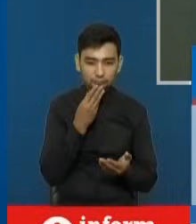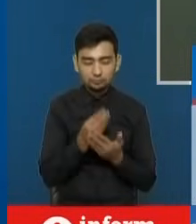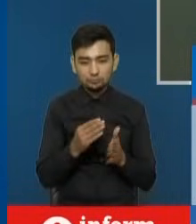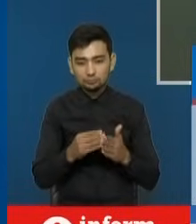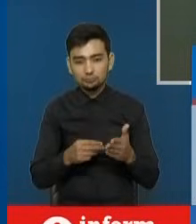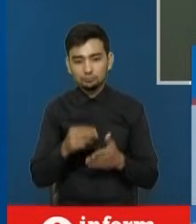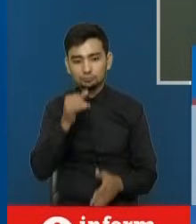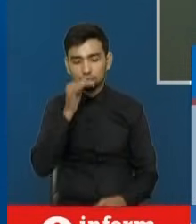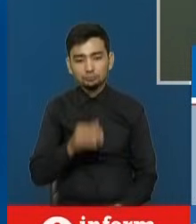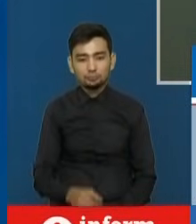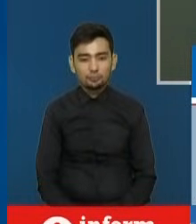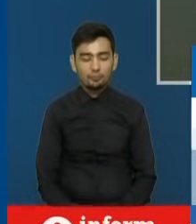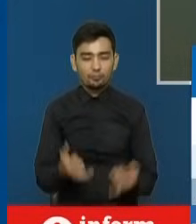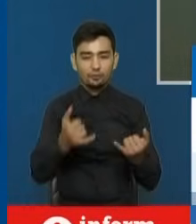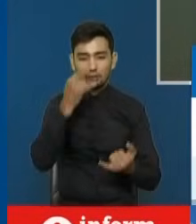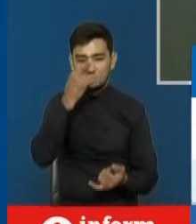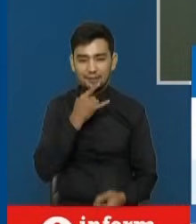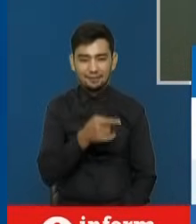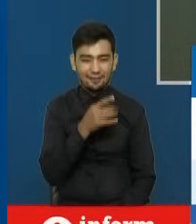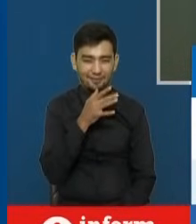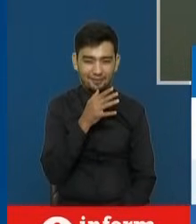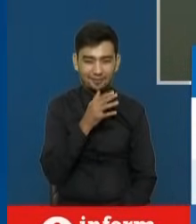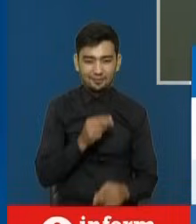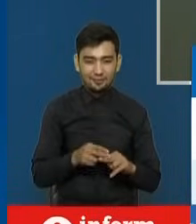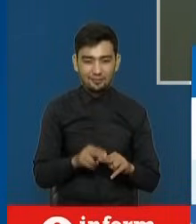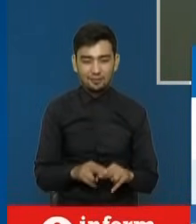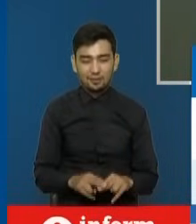Но мне кажется, в Казахстане сейчас вот этот возраст,